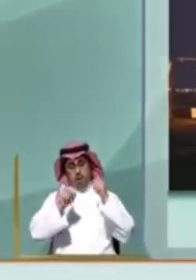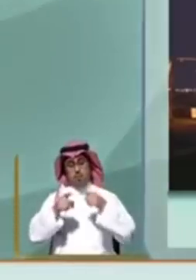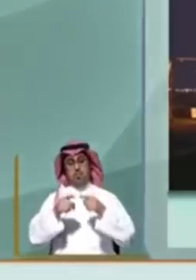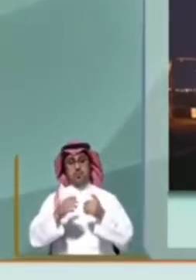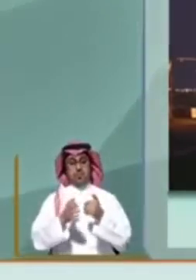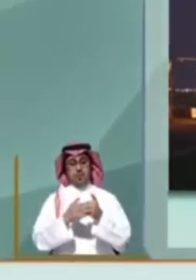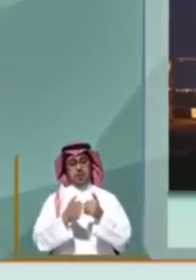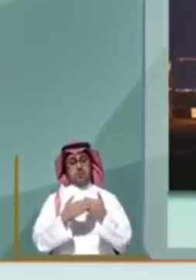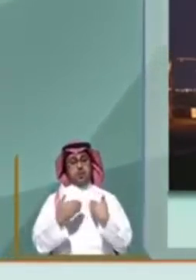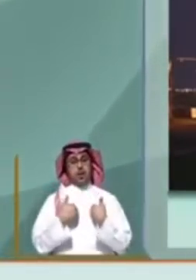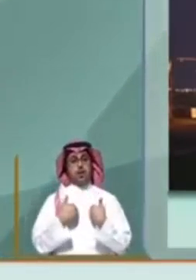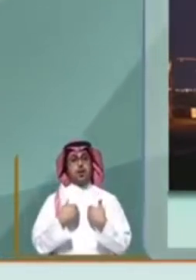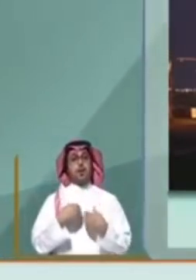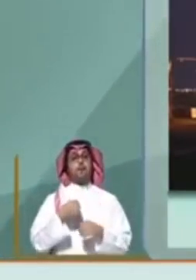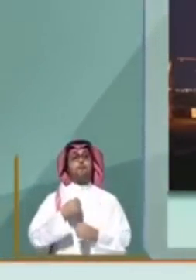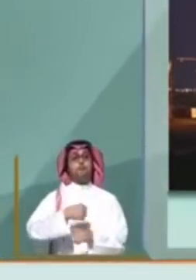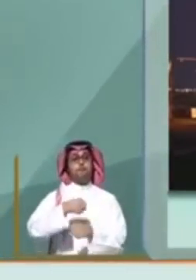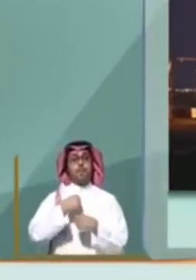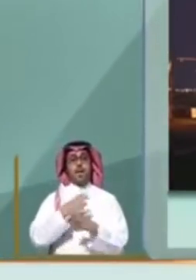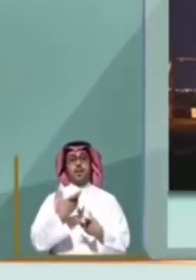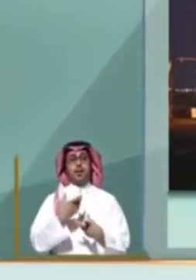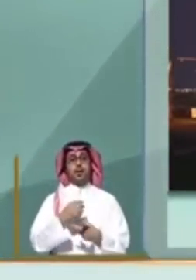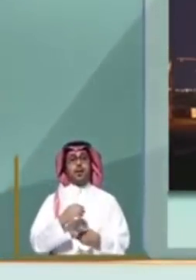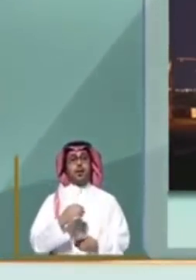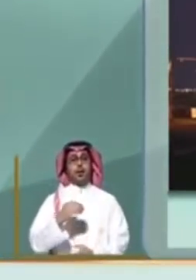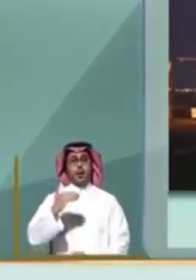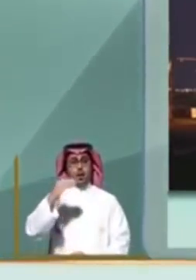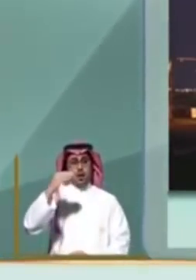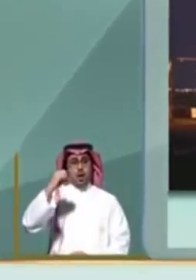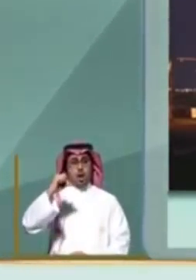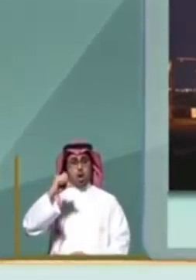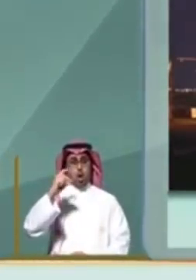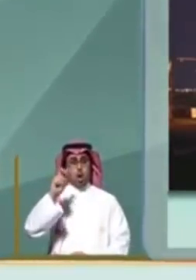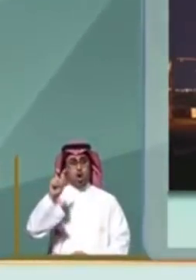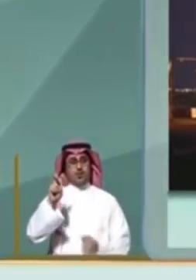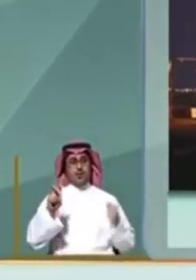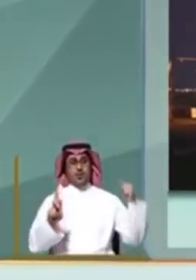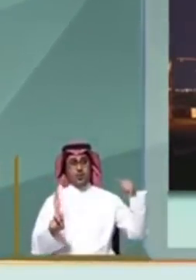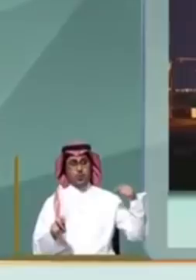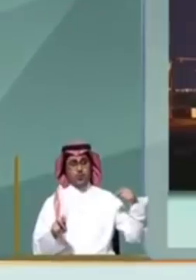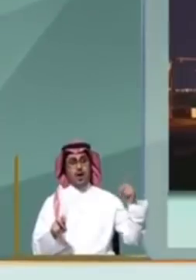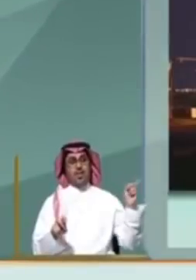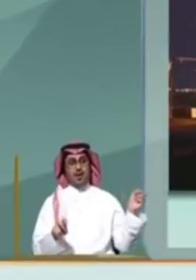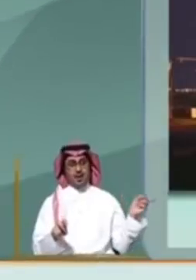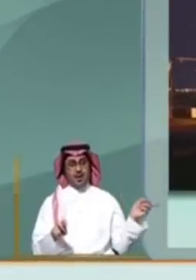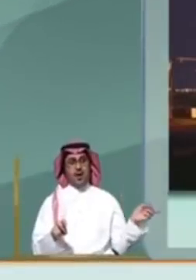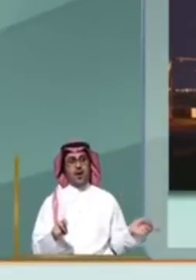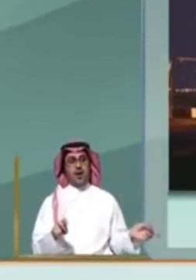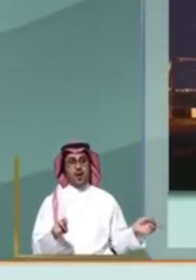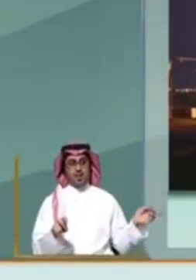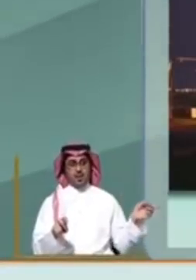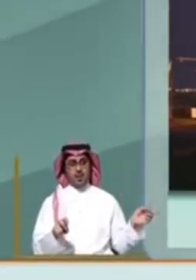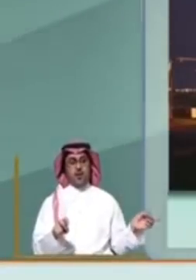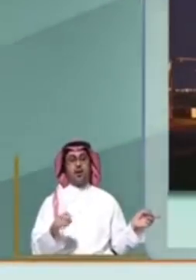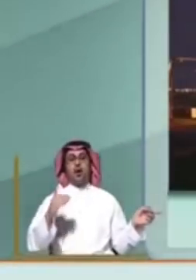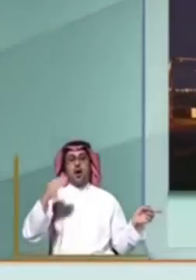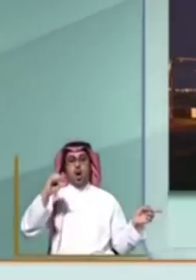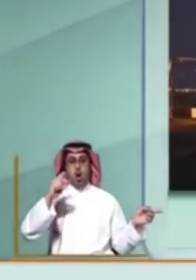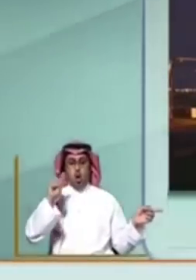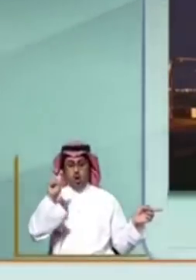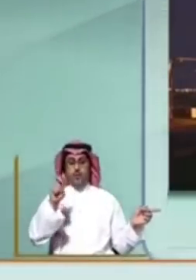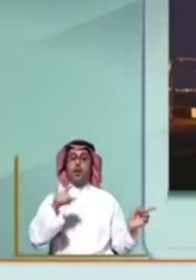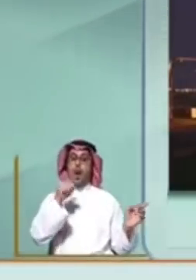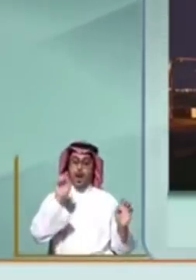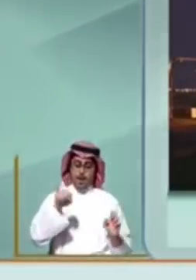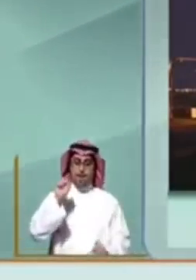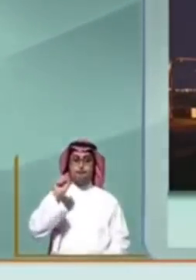والمواطن. قامت البلدية في الفترة الأخيرة لخدمة الأهالي المحافظة بتوفير وحدات تعقيم